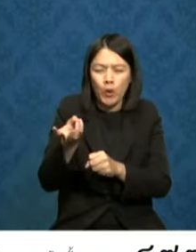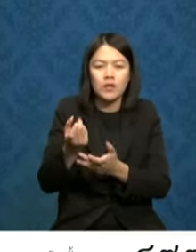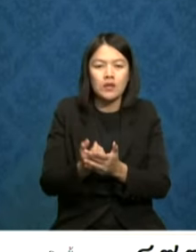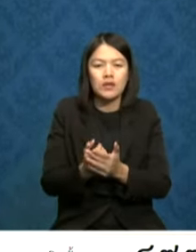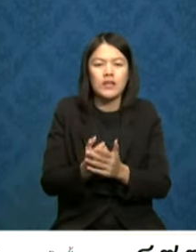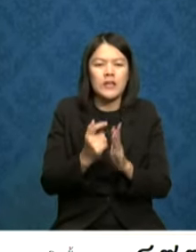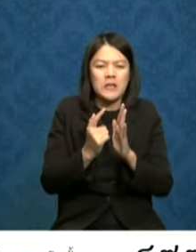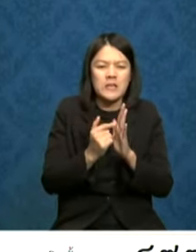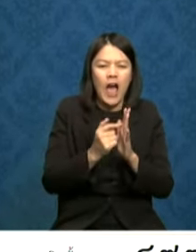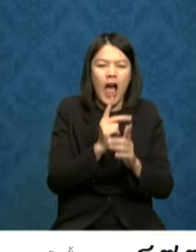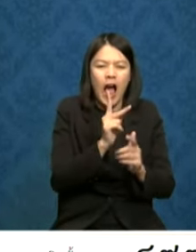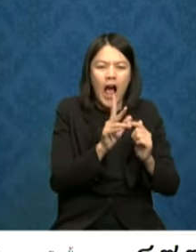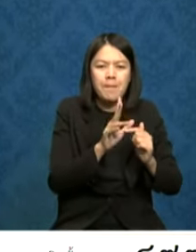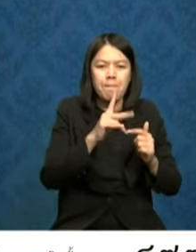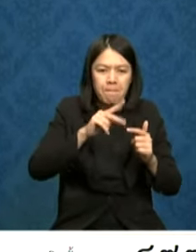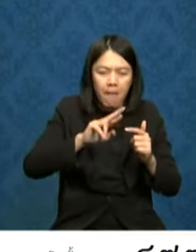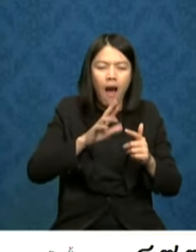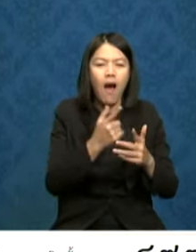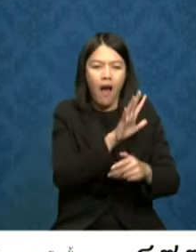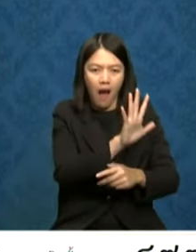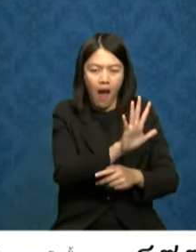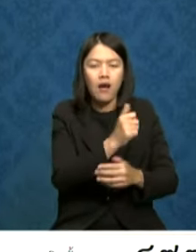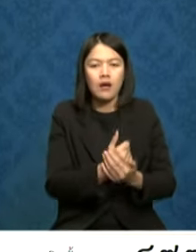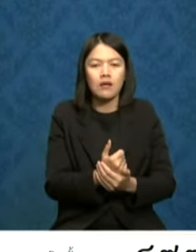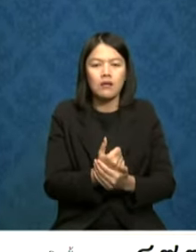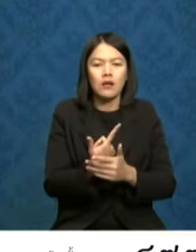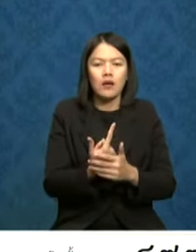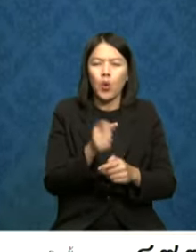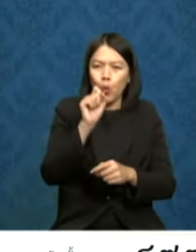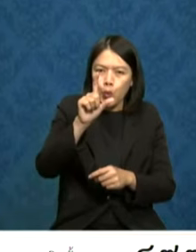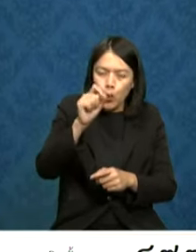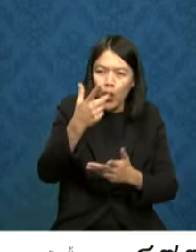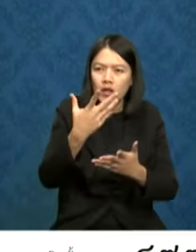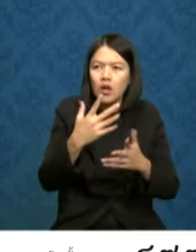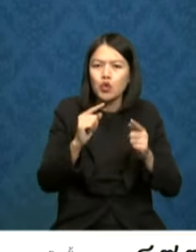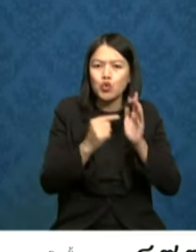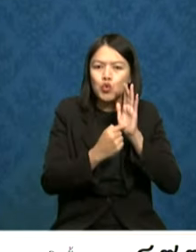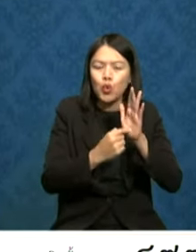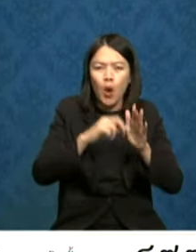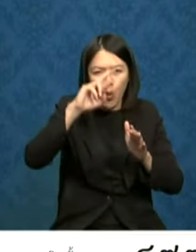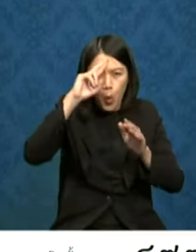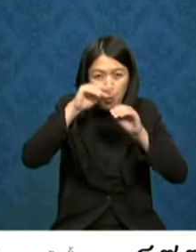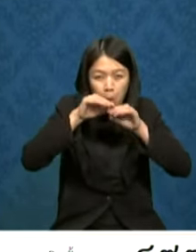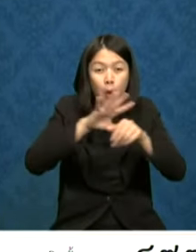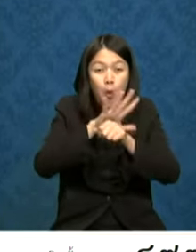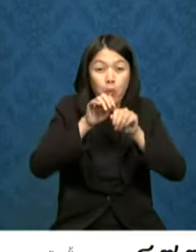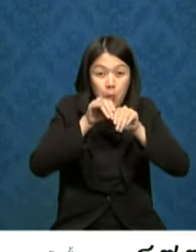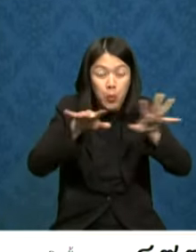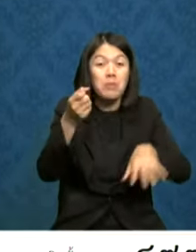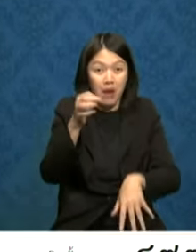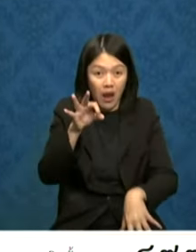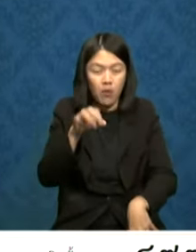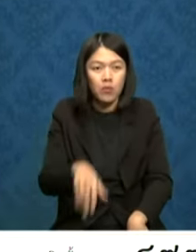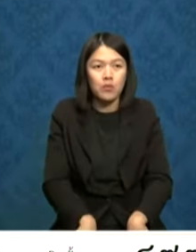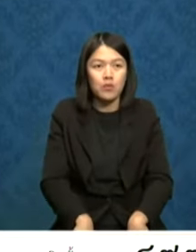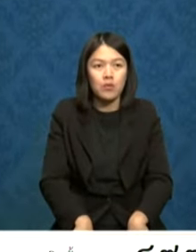กำพร้าจำนวน 5รายการการผลิตยาและเวชภัณฑ์ภาวะวิกฤตต่างๆเช่นสถานการณ์โรคระบาดโควิด- 199